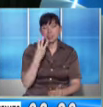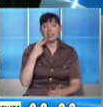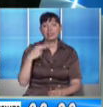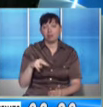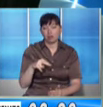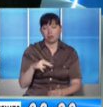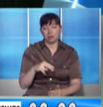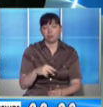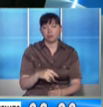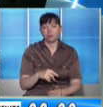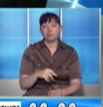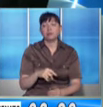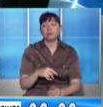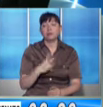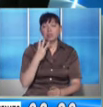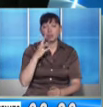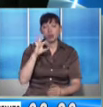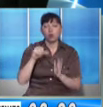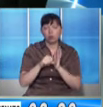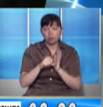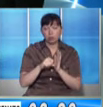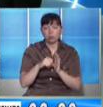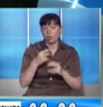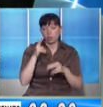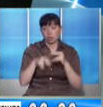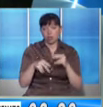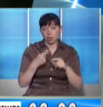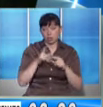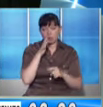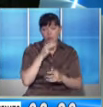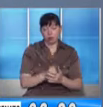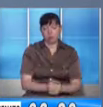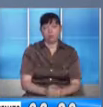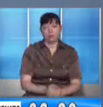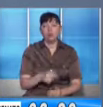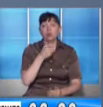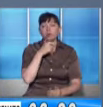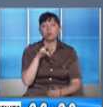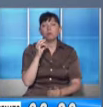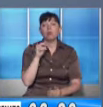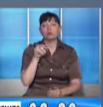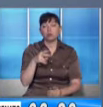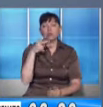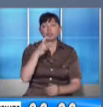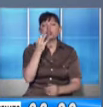aveți. Deci ajungem la 3:06 și se încheie timpul pentru această rundă. Vă rog. Domnule Perciun,